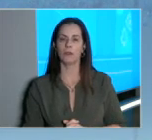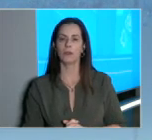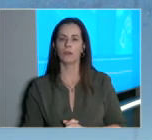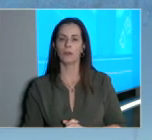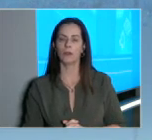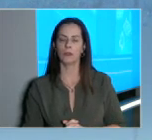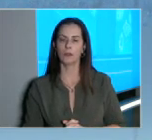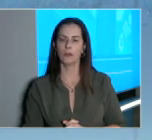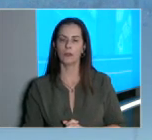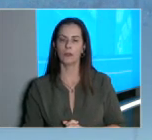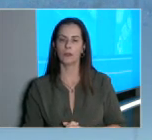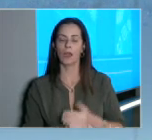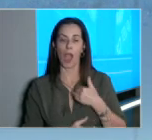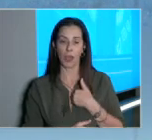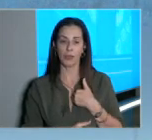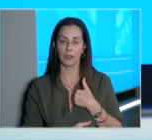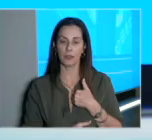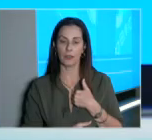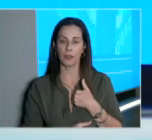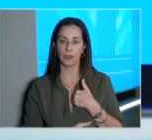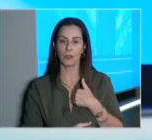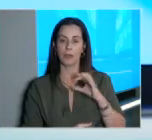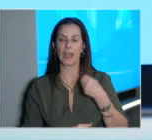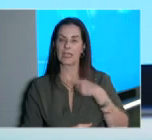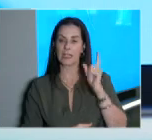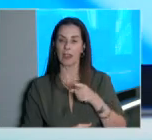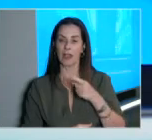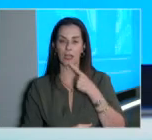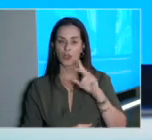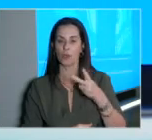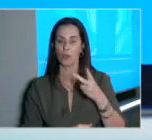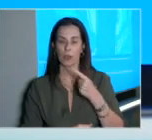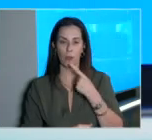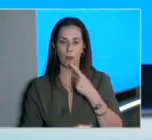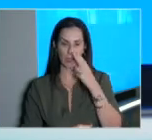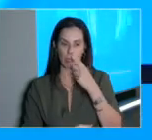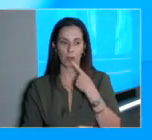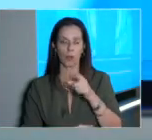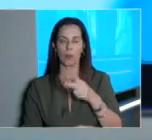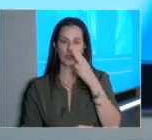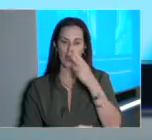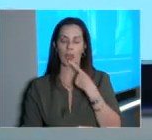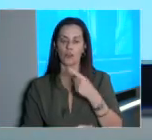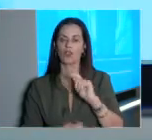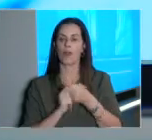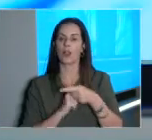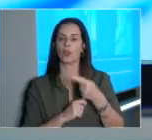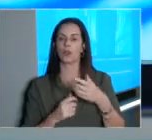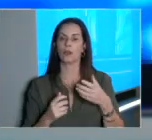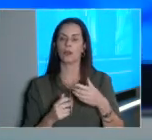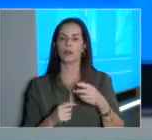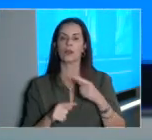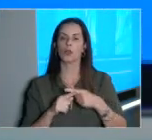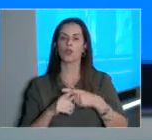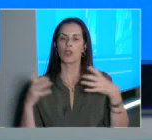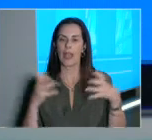היא שאני רוצה, אם הייתי צריכה לנסח מחדש את מה שהוא מנסה להגיד, הוא מנסה להגיד שהפכנו להיות סוג